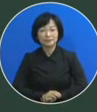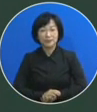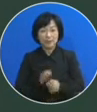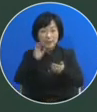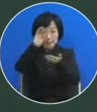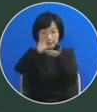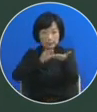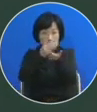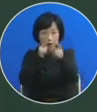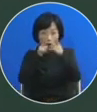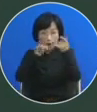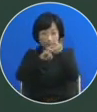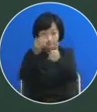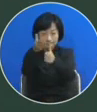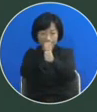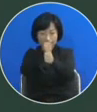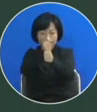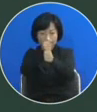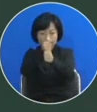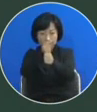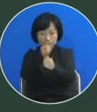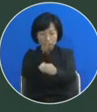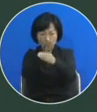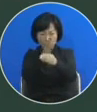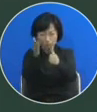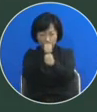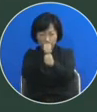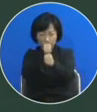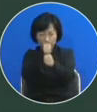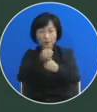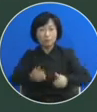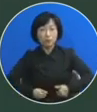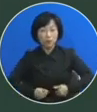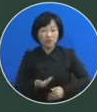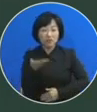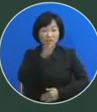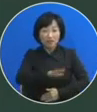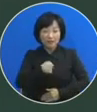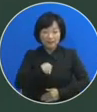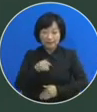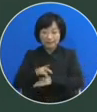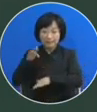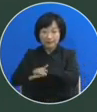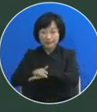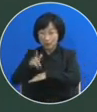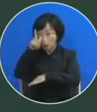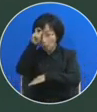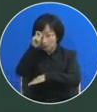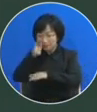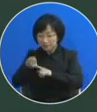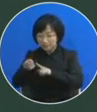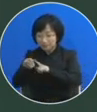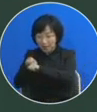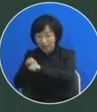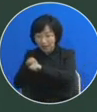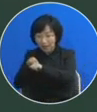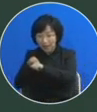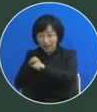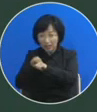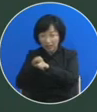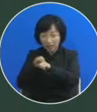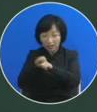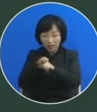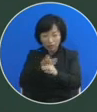딱 잡아야 되는데 내 중심 축이 자꾸만 이렇게 내 체질 쪽으로 고집 쪽으로 가 있으면 그것 때문에 손해 보는데 그걸 모르죠 사람. I had to grab hold of Christ, but if your